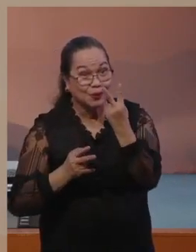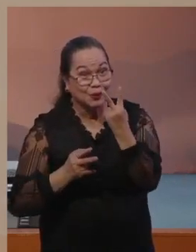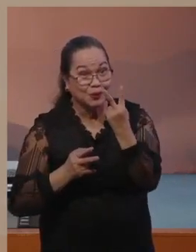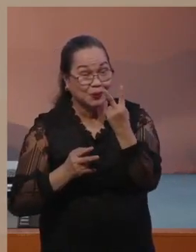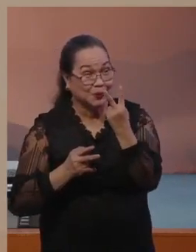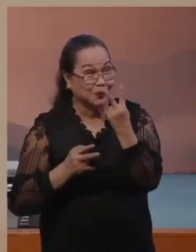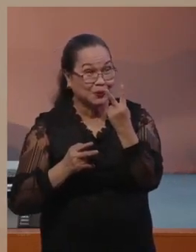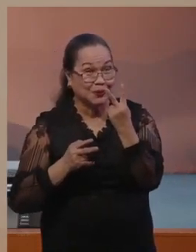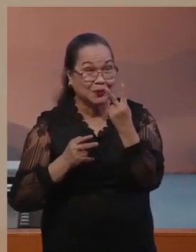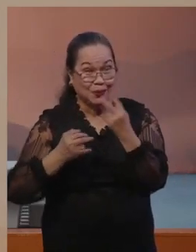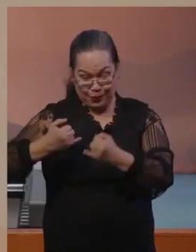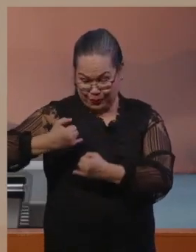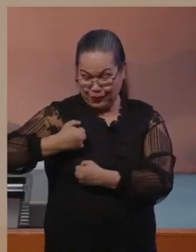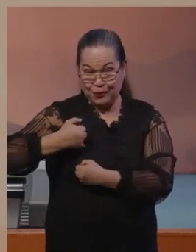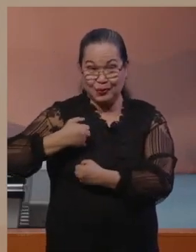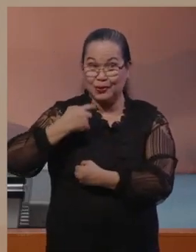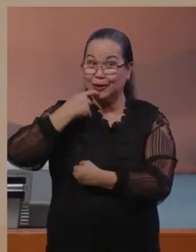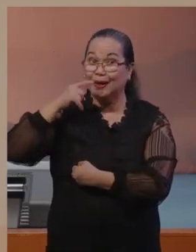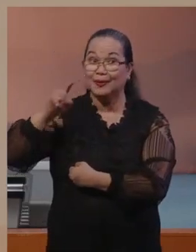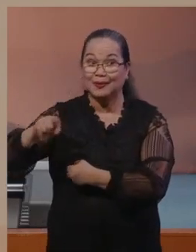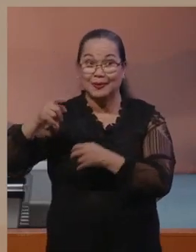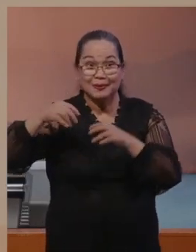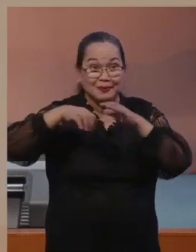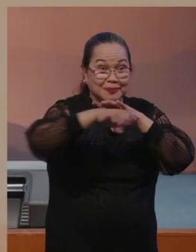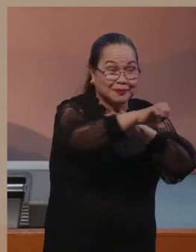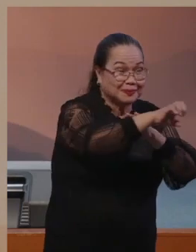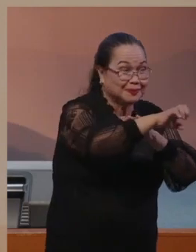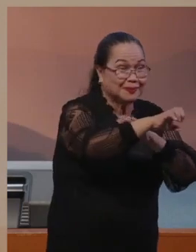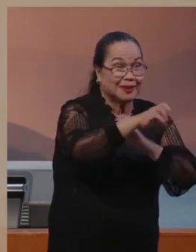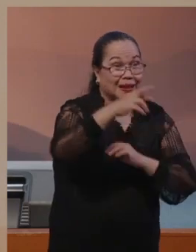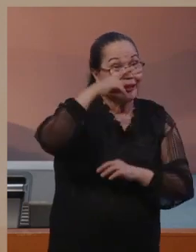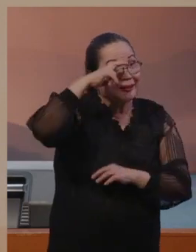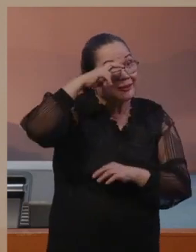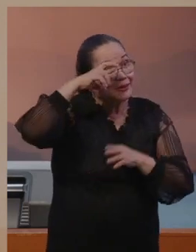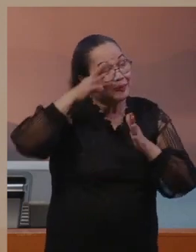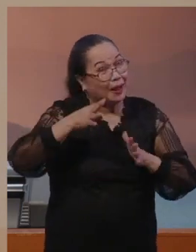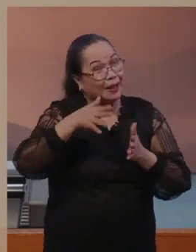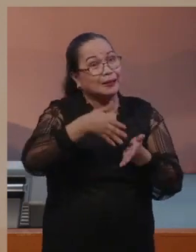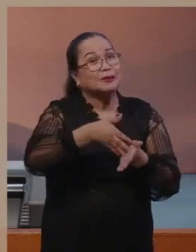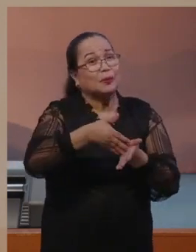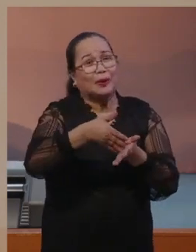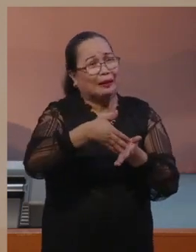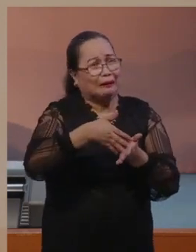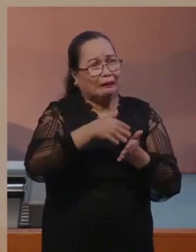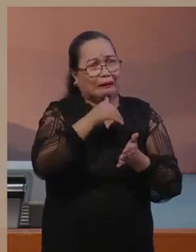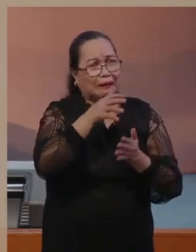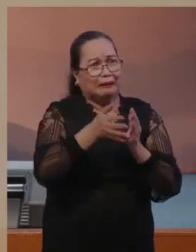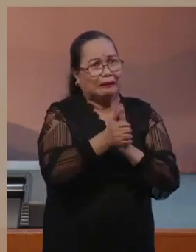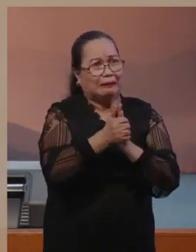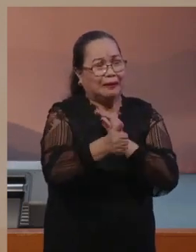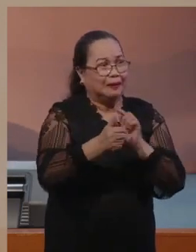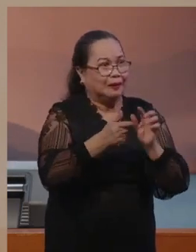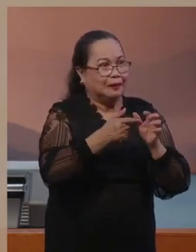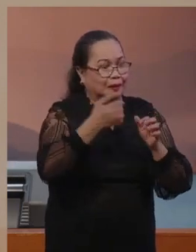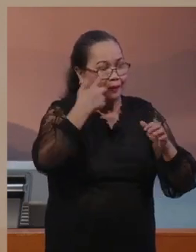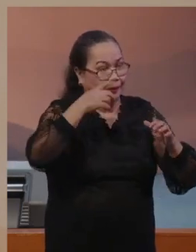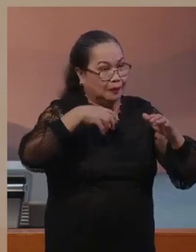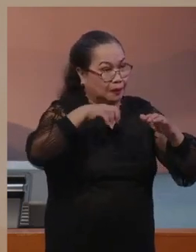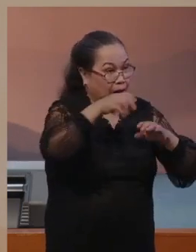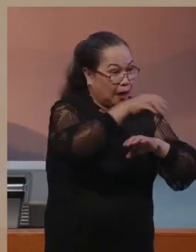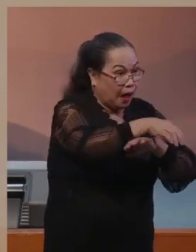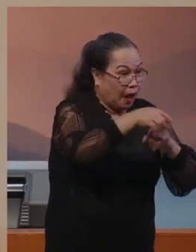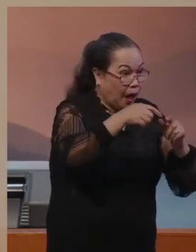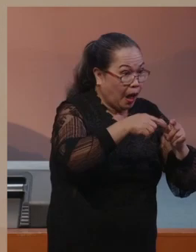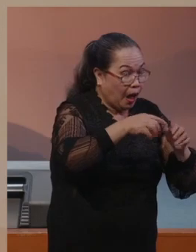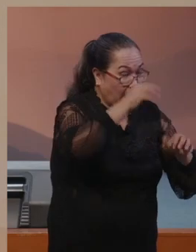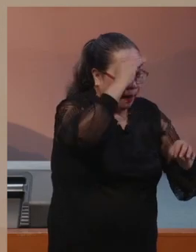sabi niya dun sa mga humahabol sa spies, hindi masyadong magaling yung spies eh. Ang sabi sa verse 2, "And it was told to the king of Jericho, Behold, men